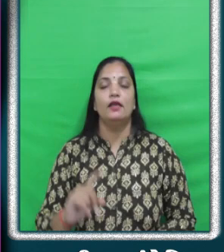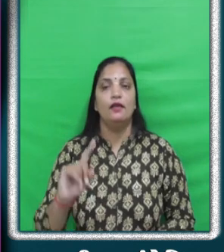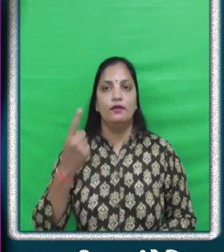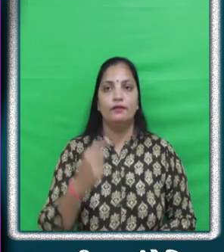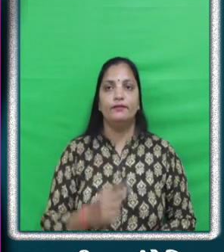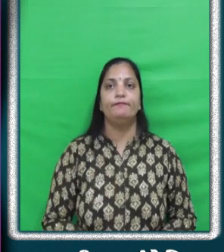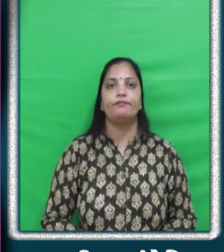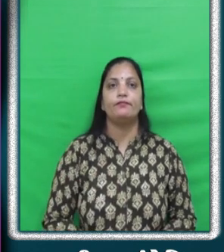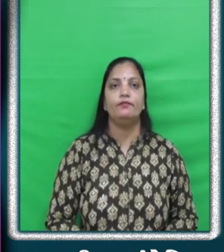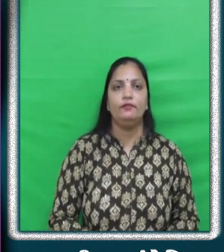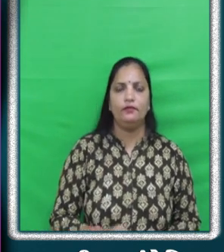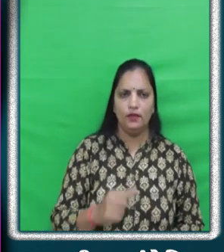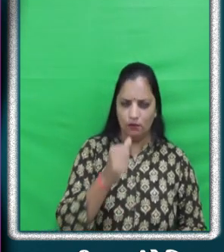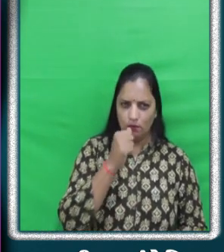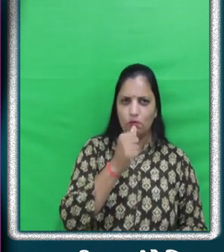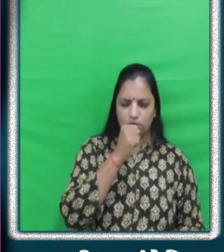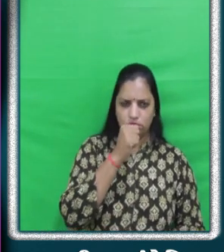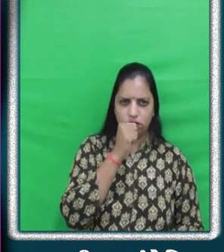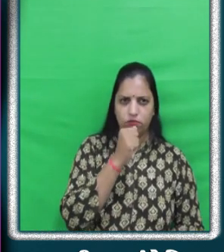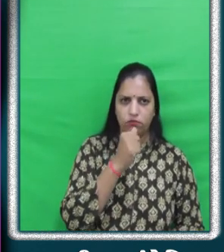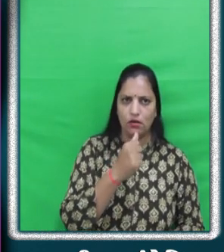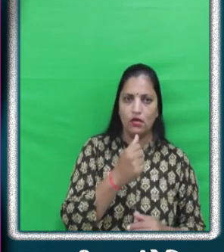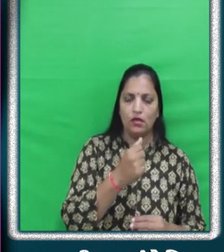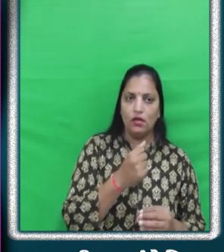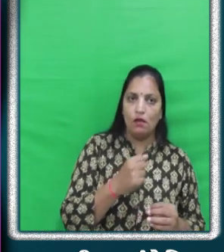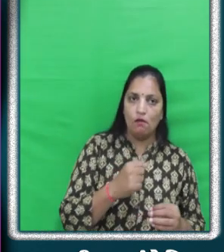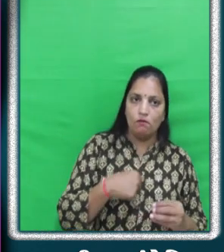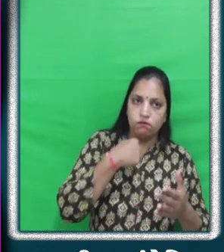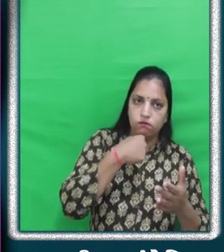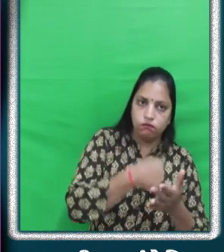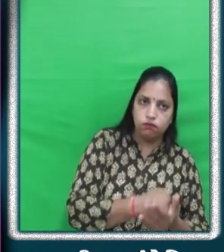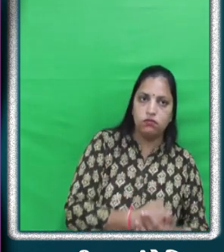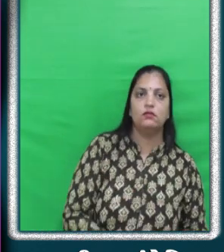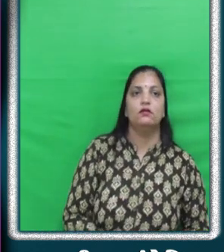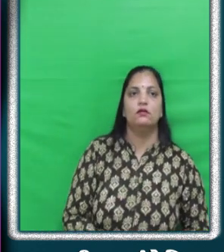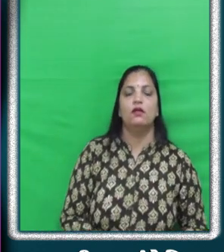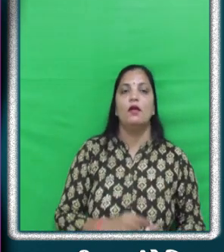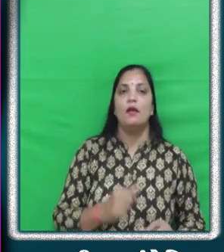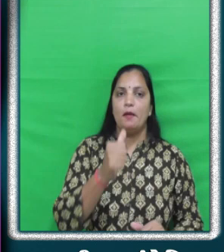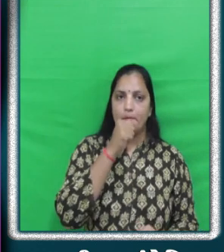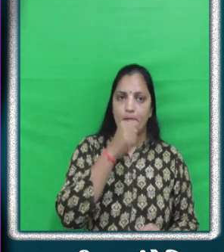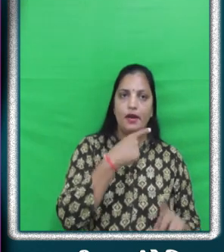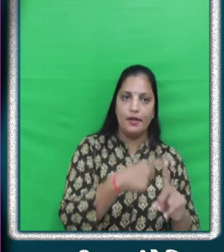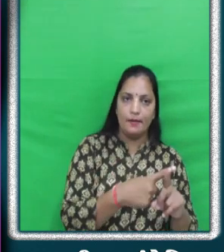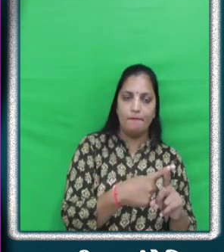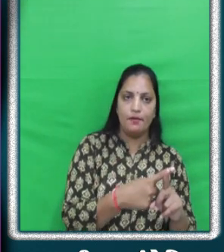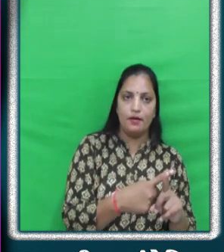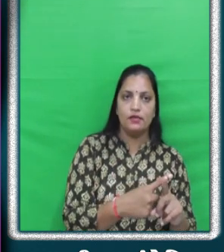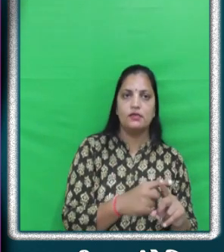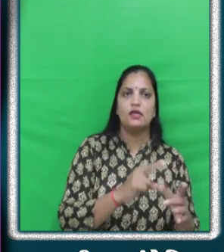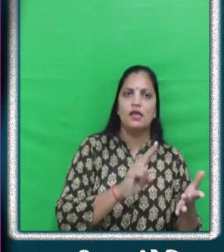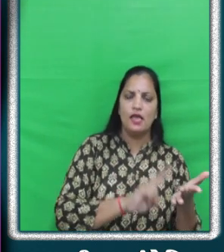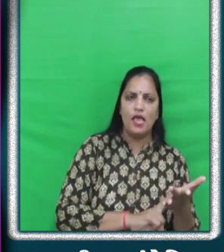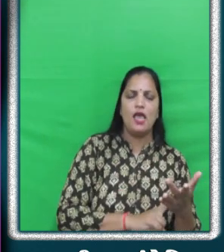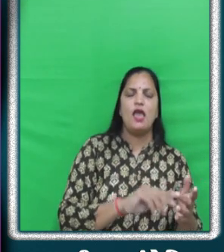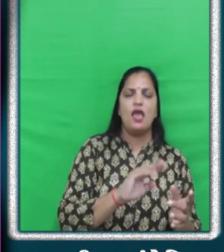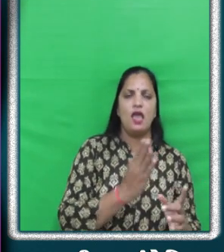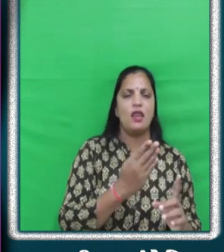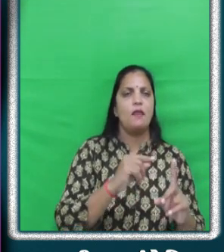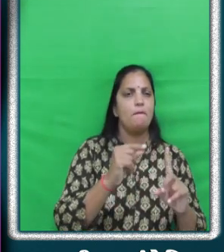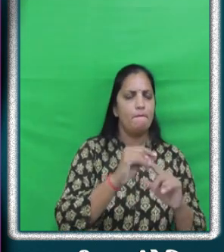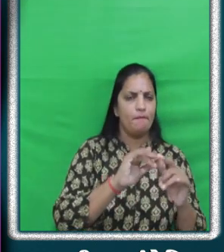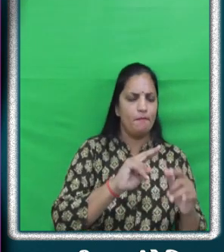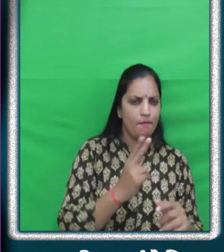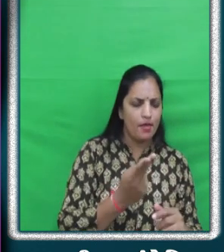વિદ્યાર્થી મિત્રો, પહેલા જોઈએ જલવાહક. જલવાહક શું કરે છે? તો પાણી તેમજ ખનિજ ક્ષારોનું વહન કરે છે.